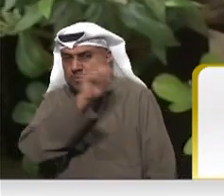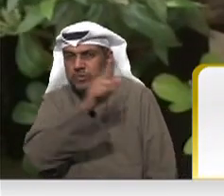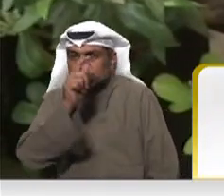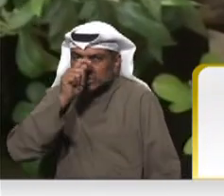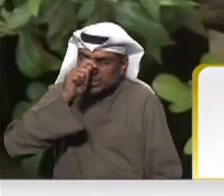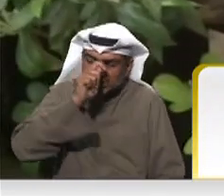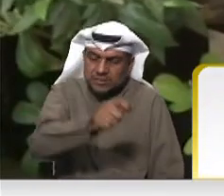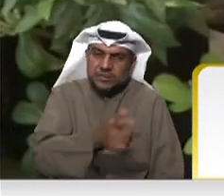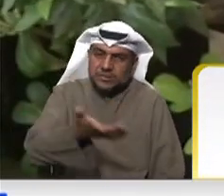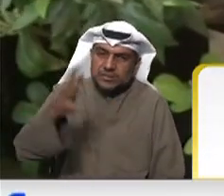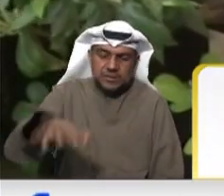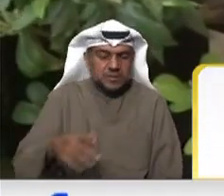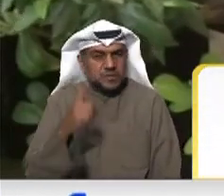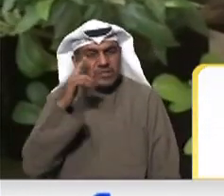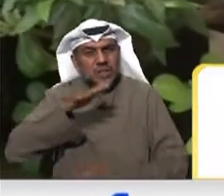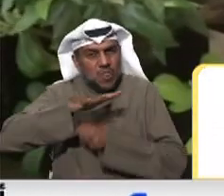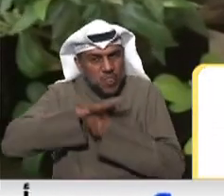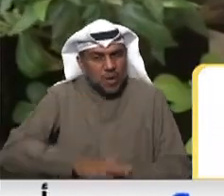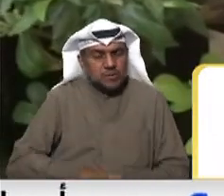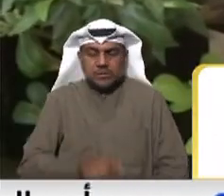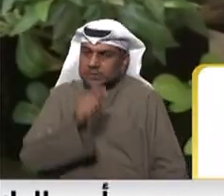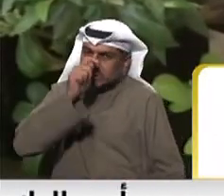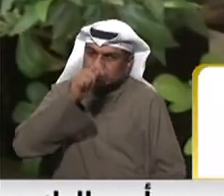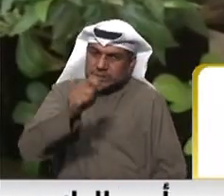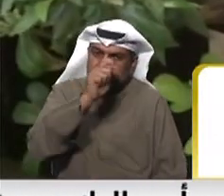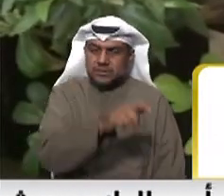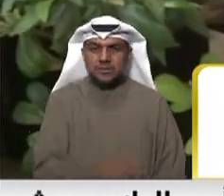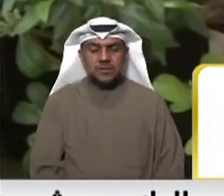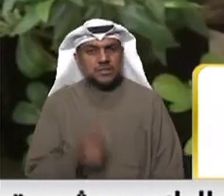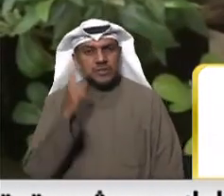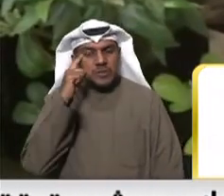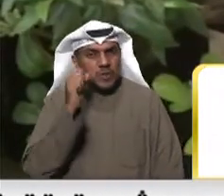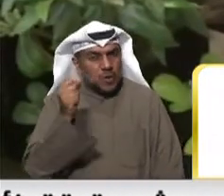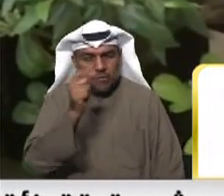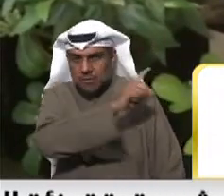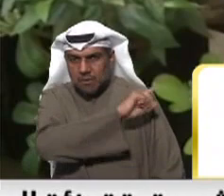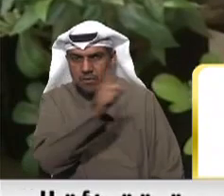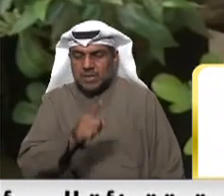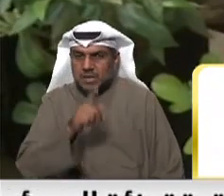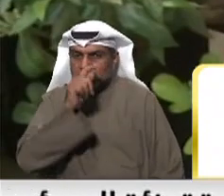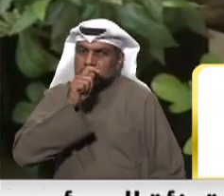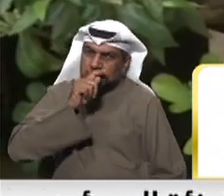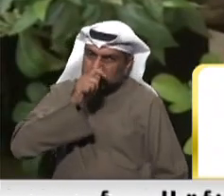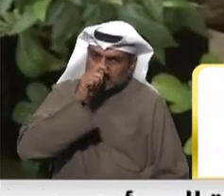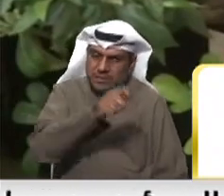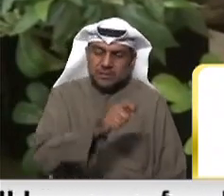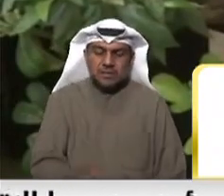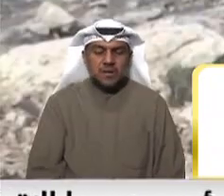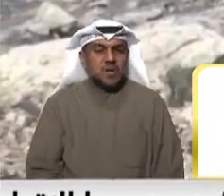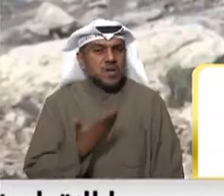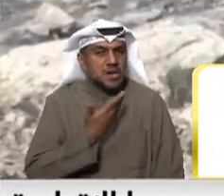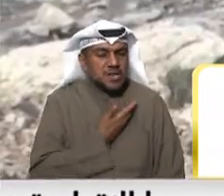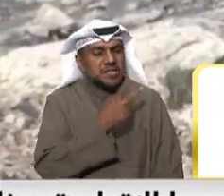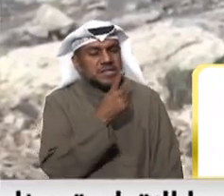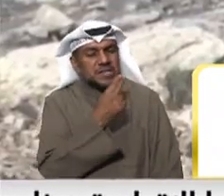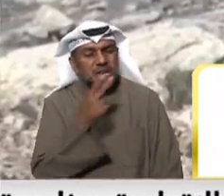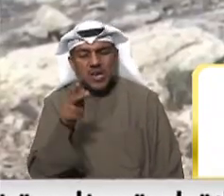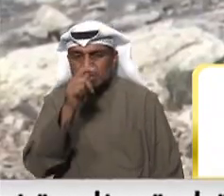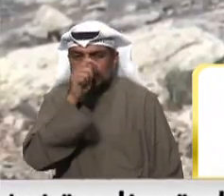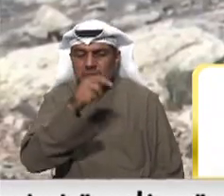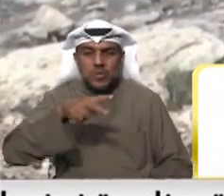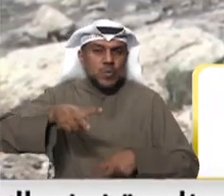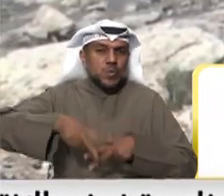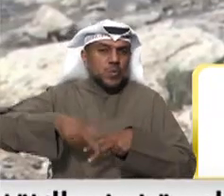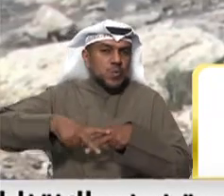تحت الضغط المستمر بمنع أي حراك جماهيري لإسناد غزة أو حتى لرفض الاحتلال.